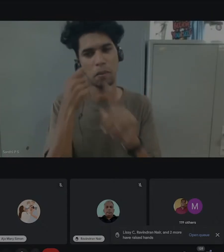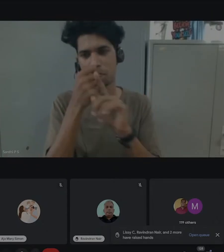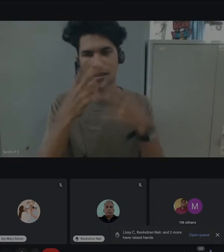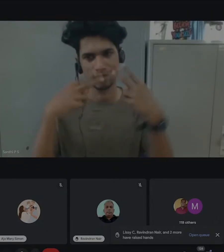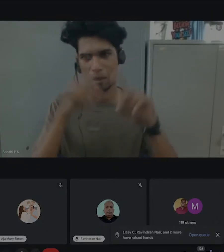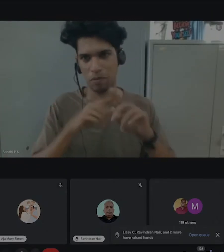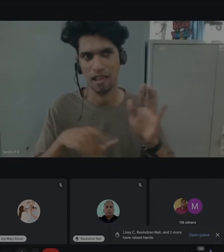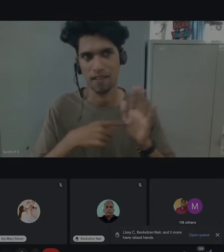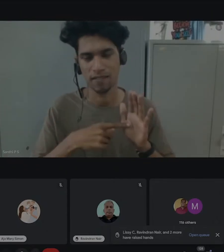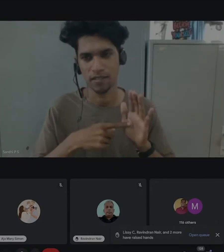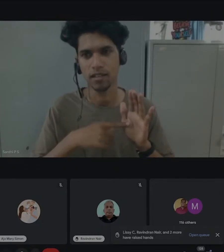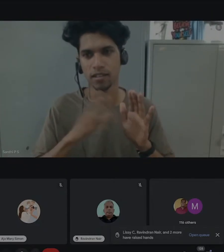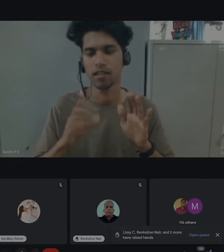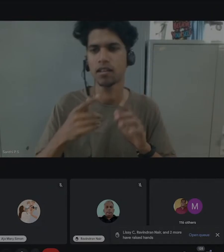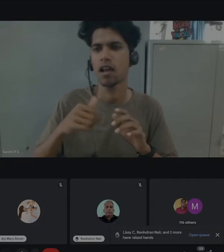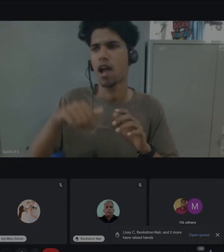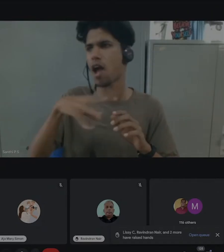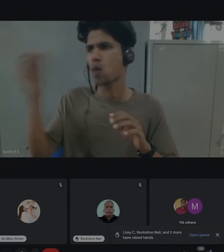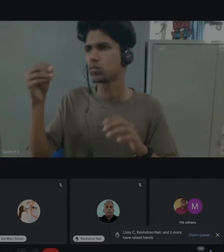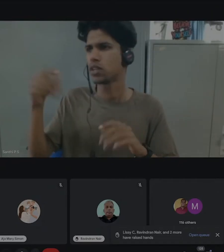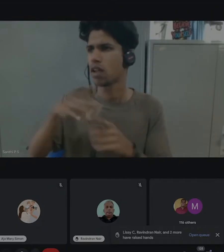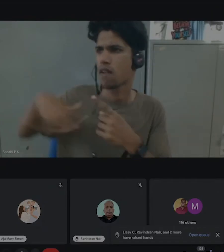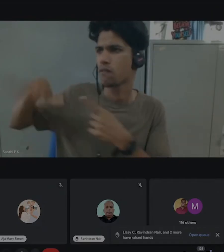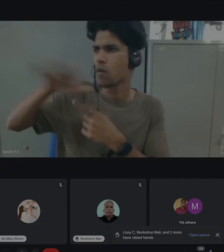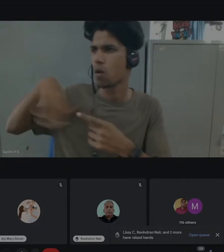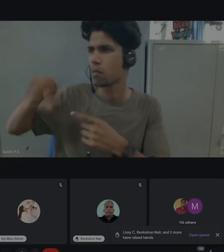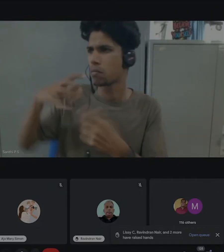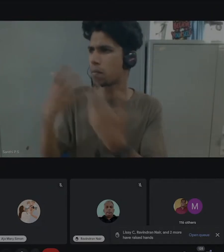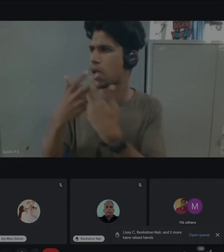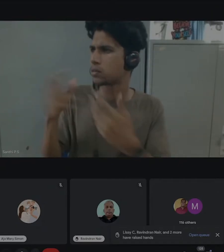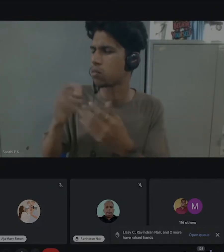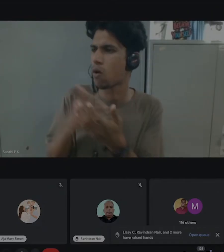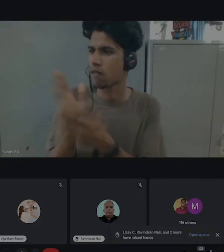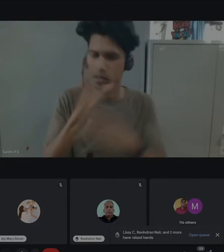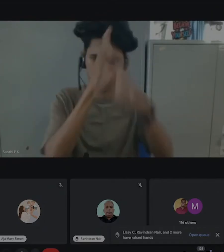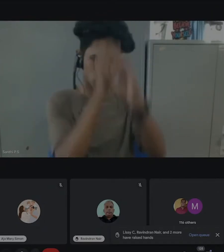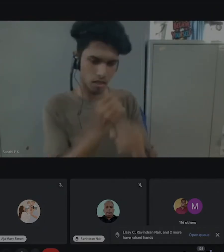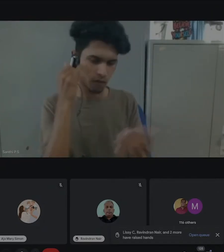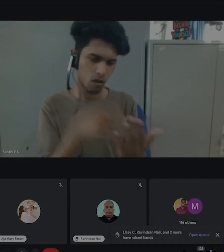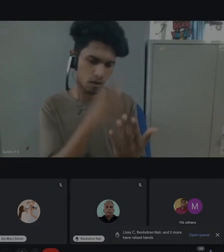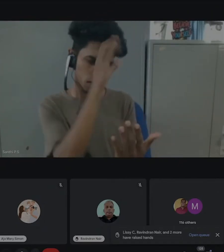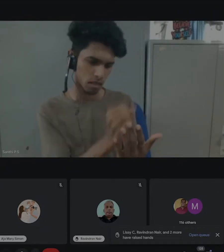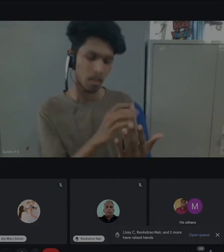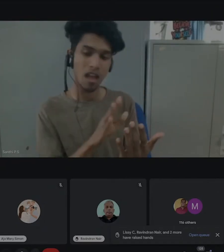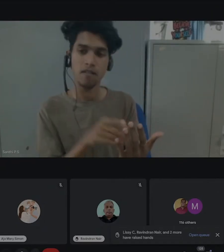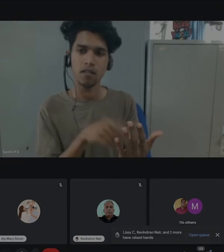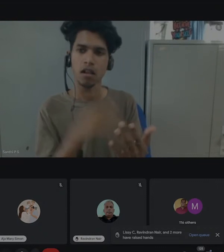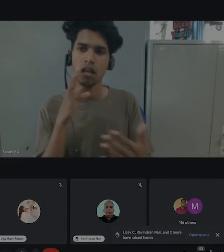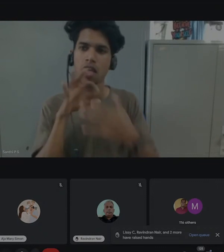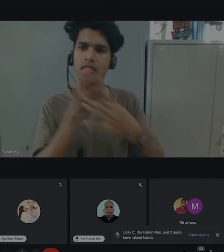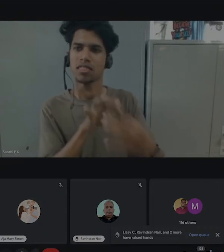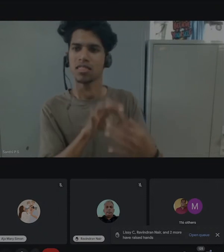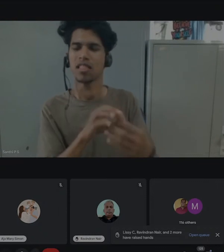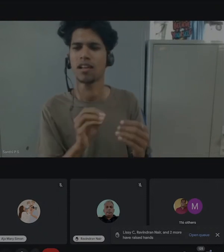അവരുടെ പുറമേയുള്ള എൻവയോൺമെന്റുമായിട്ടൊന്നും വലിയ ബന്ധമൊന്നും ഇല്ലാതെ മൊബൈലിൽ തന്നെ ഒരു അഡിക്ഷൻ പോലെ ആയിരിക്കുകയാണ് ഇപ്പൊ. അപ്പൊ അതുകൊണ്ട് അതിൽ നിന്ന് അവരെ